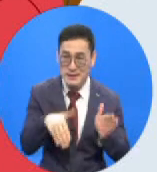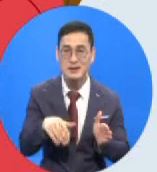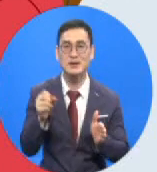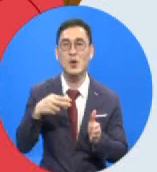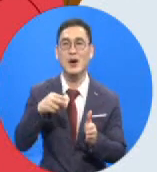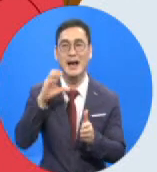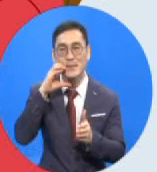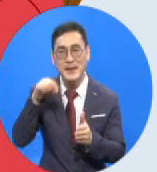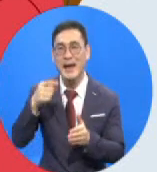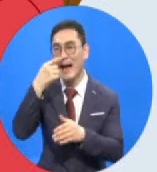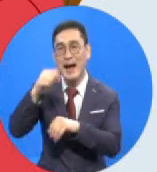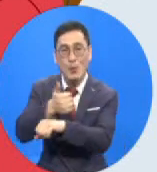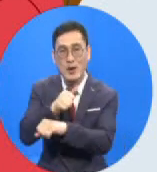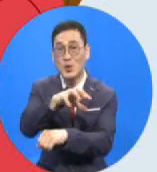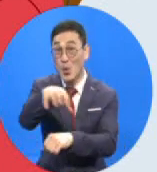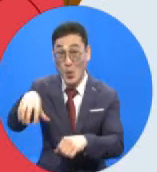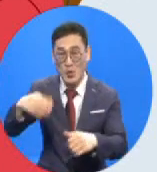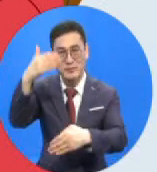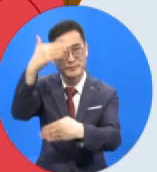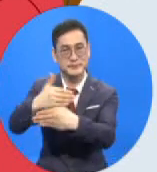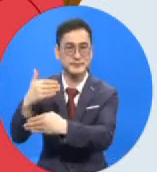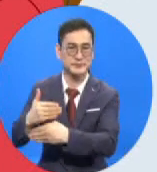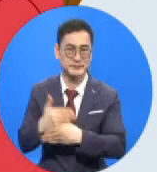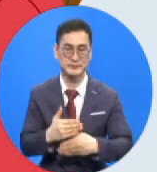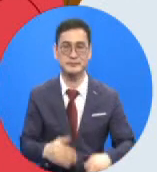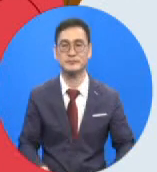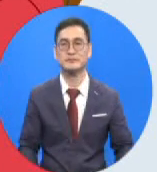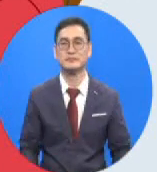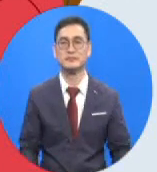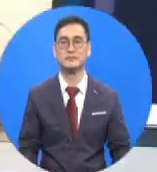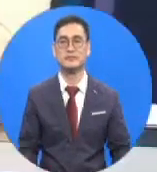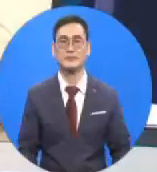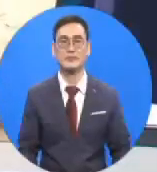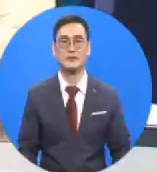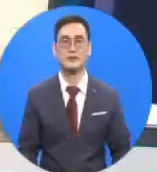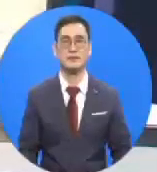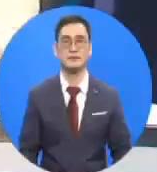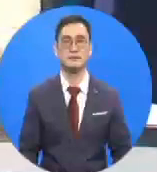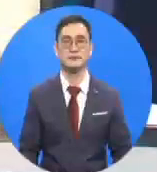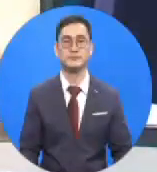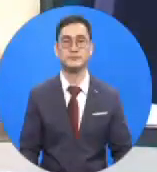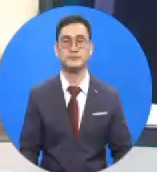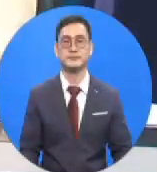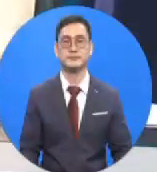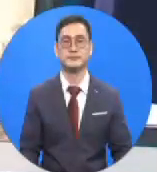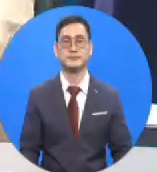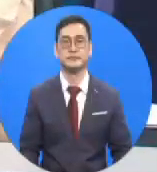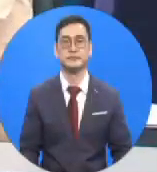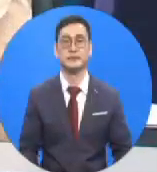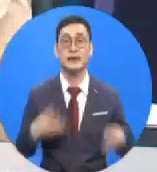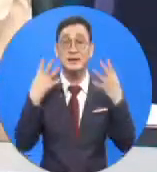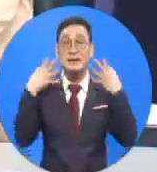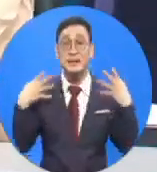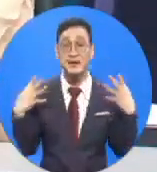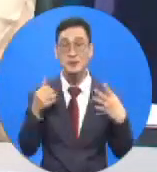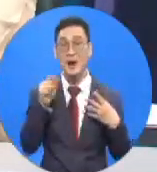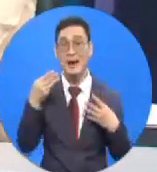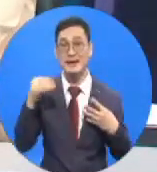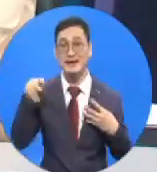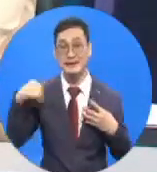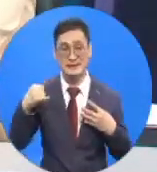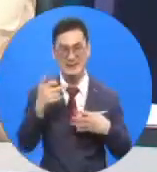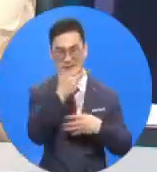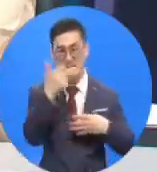시설 등의 면 외에도 금지되는 상태인데요 이였는데 저는 궁금한게 역을 앞서 말씀드린대로 스타벅스나 할리스 와 같은 대형